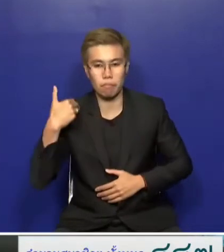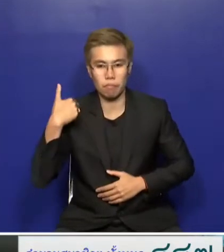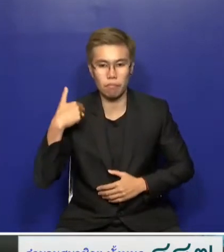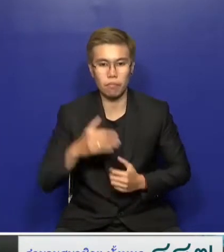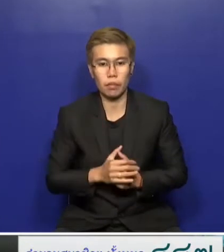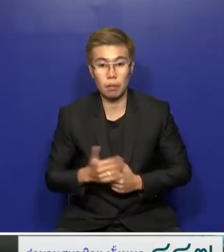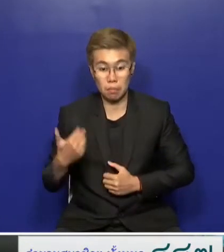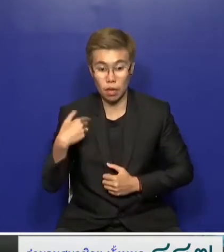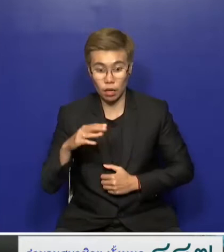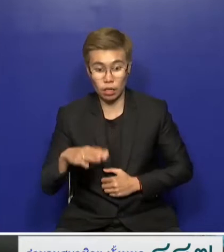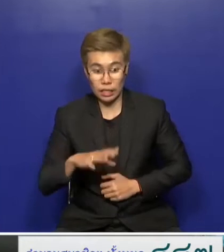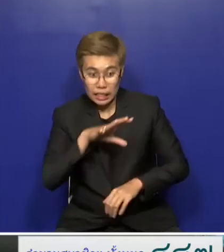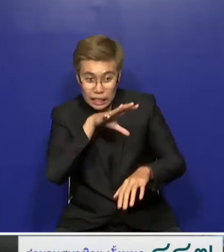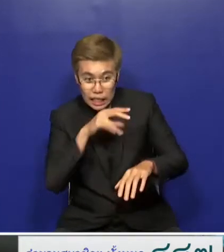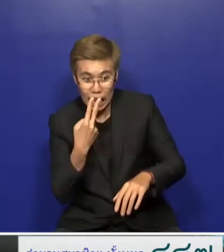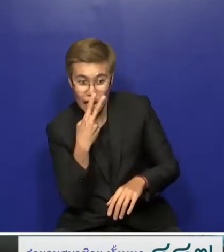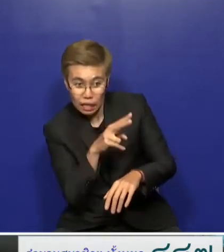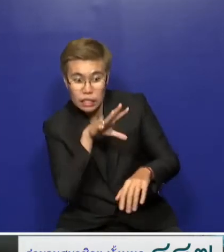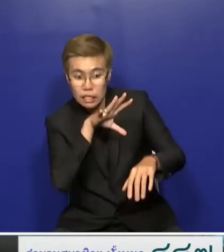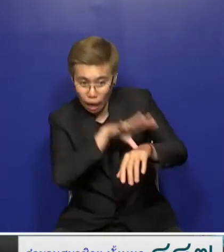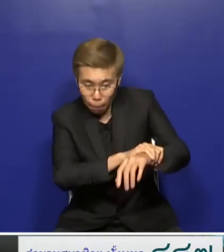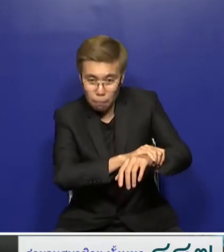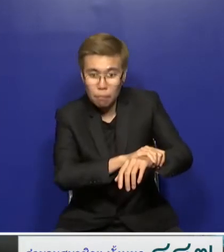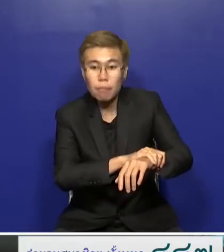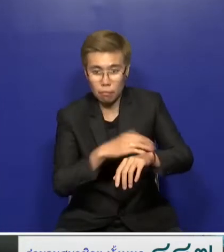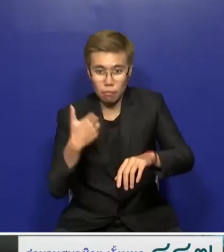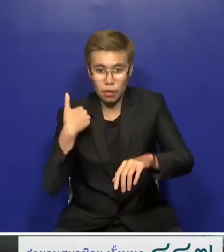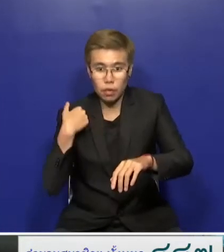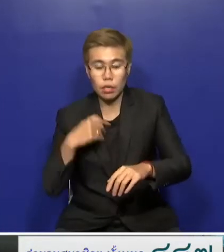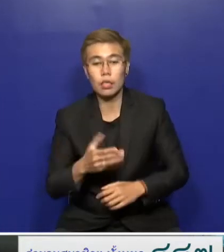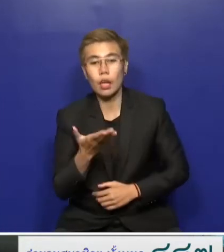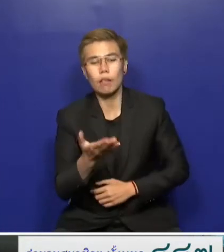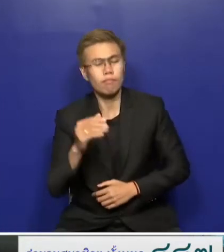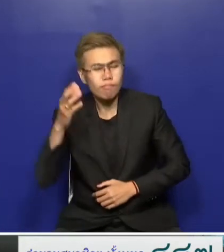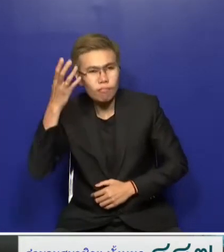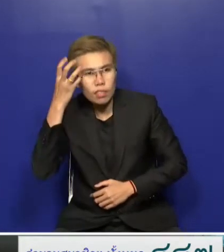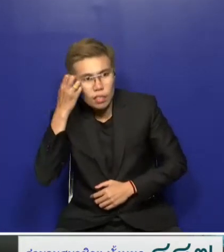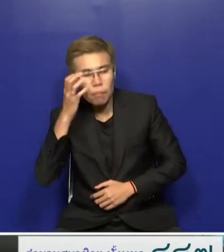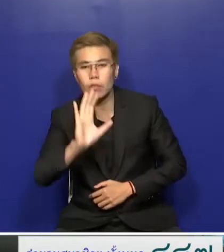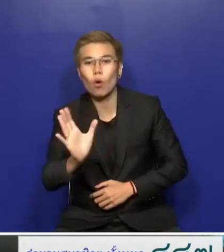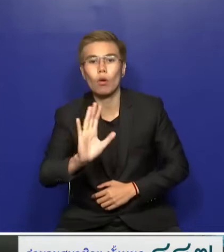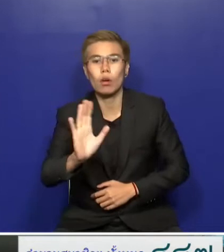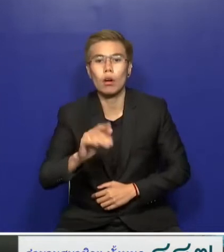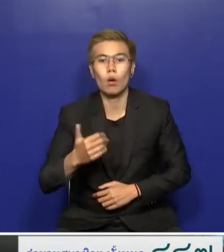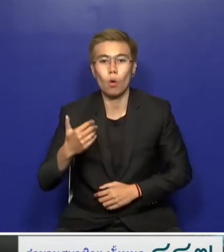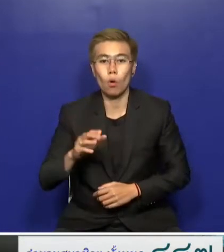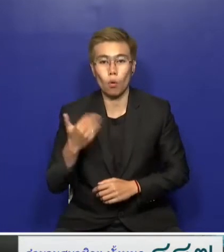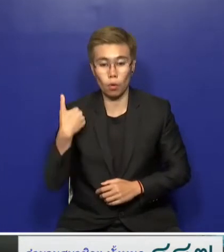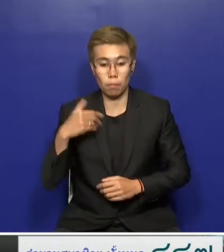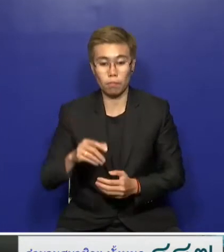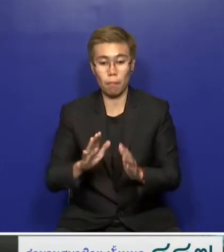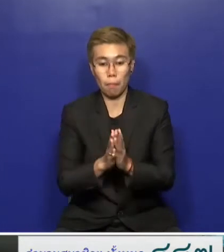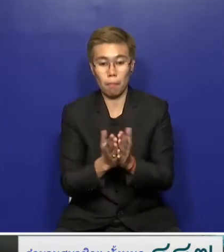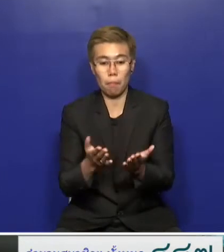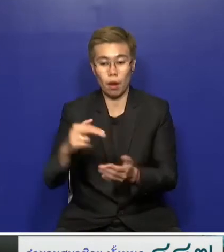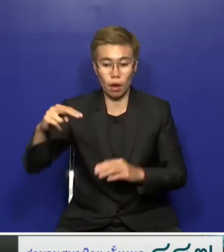จับได้และจับไม่ได้ส่วนท่านไม่ต้องกังวลนะครับคนที่เข้ามาโดยถูกต้องเข้ามาผ่านส